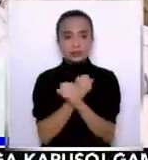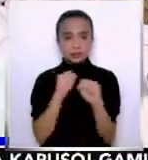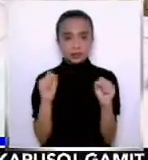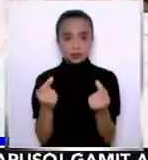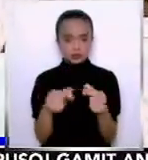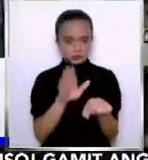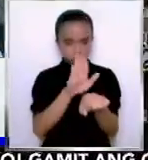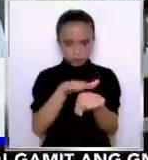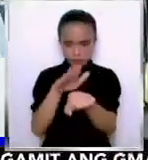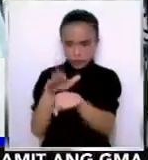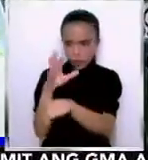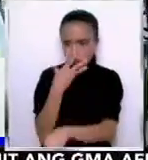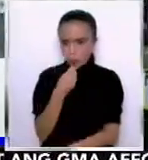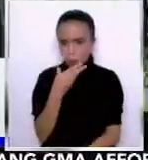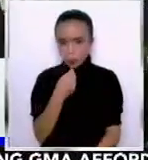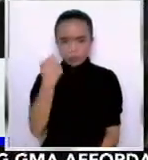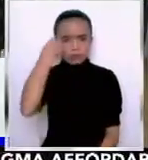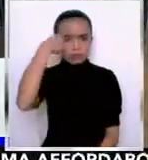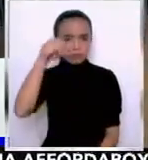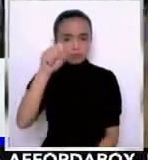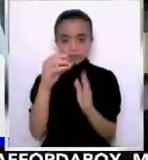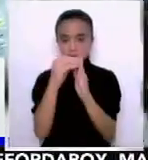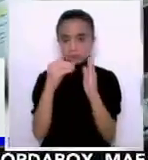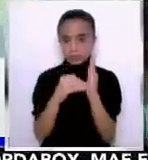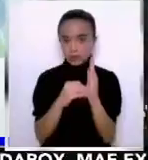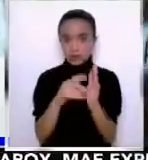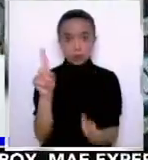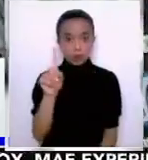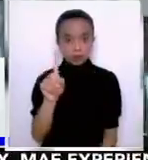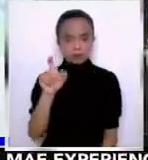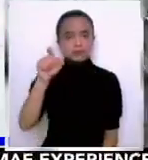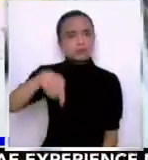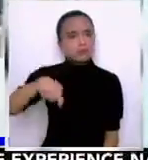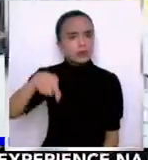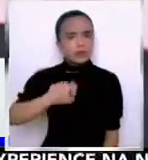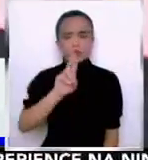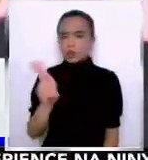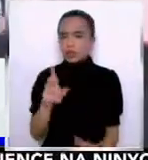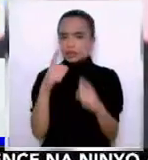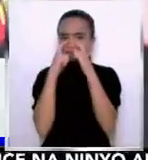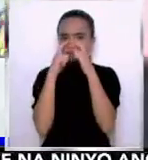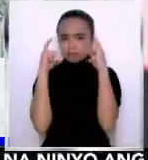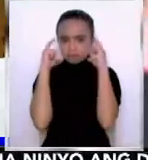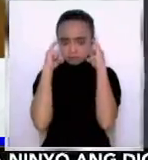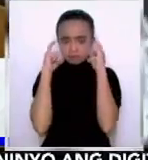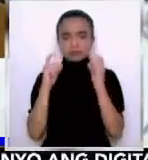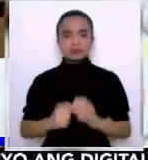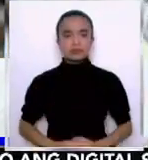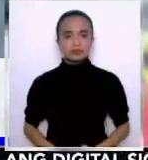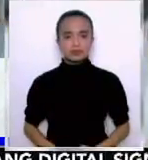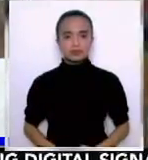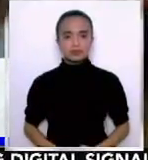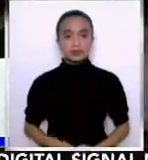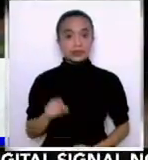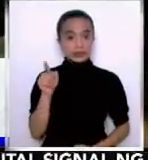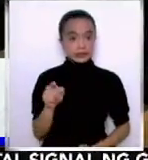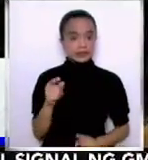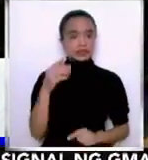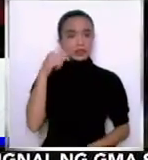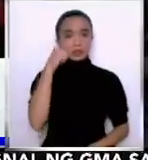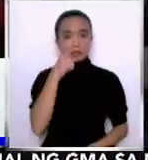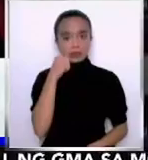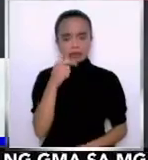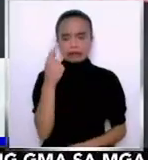City Ordinance na mandatory na pagsusuot ng face mask sa mga pampublikong lugar. Ang babaeng ito, napaiyak na lang